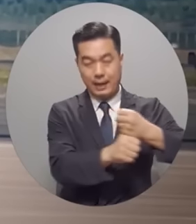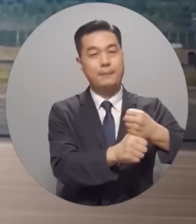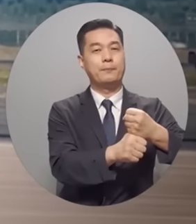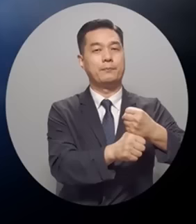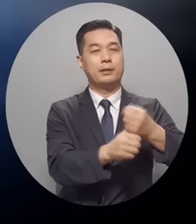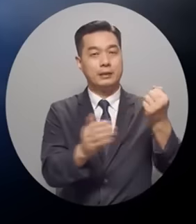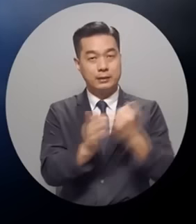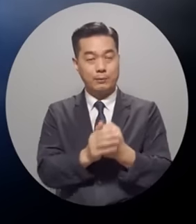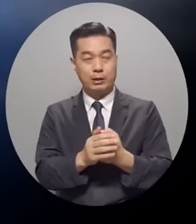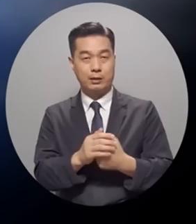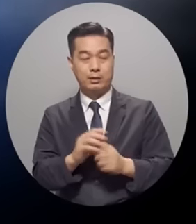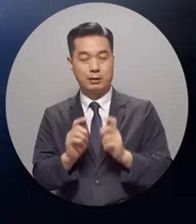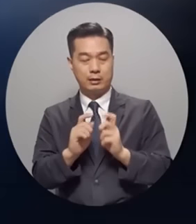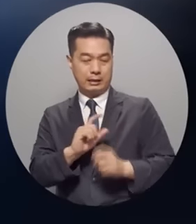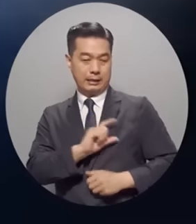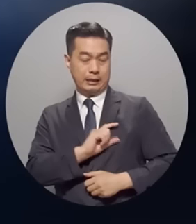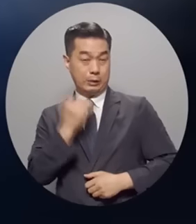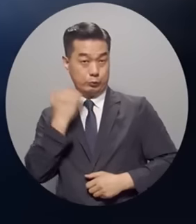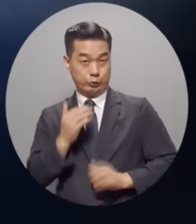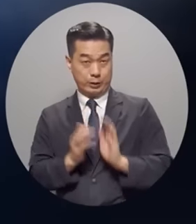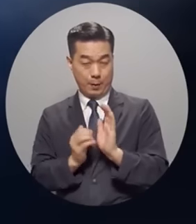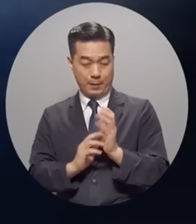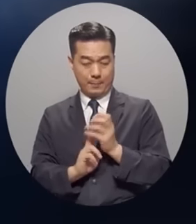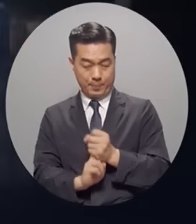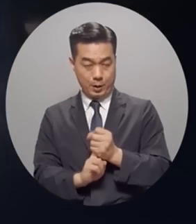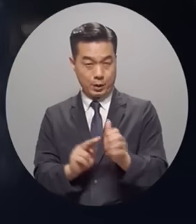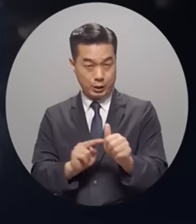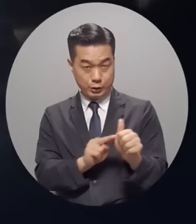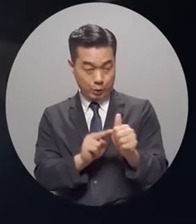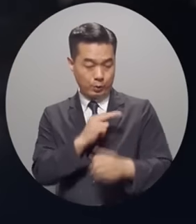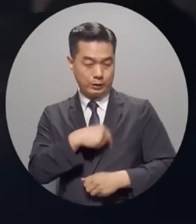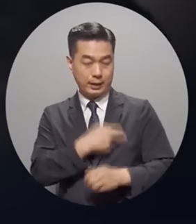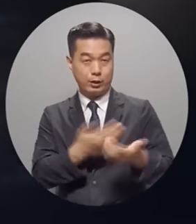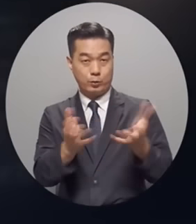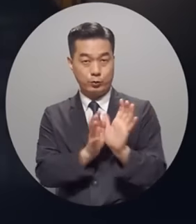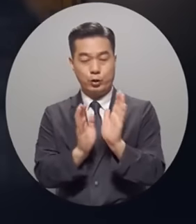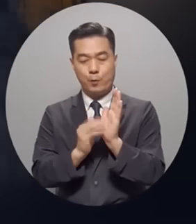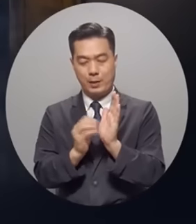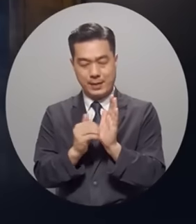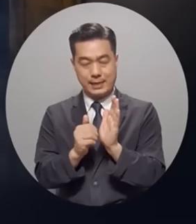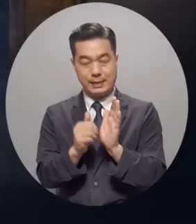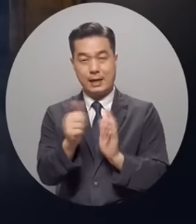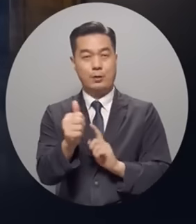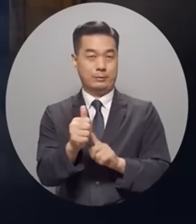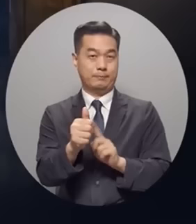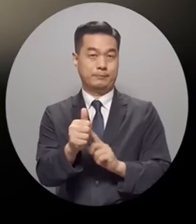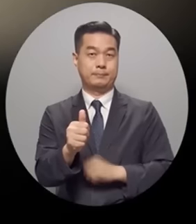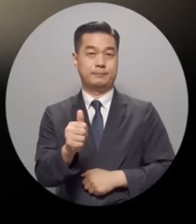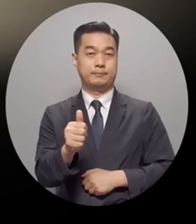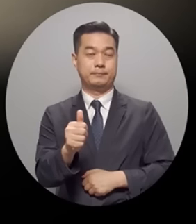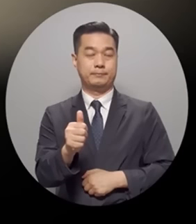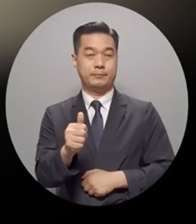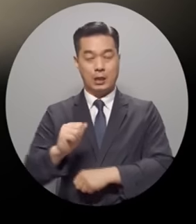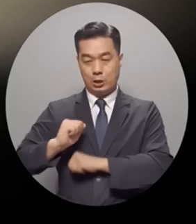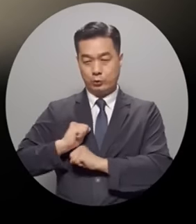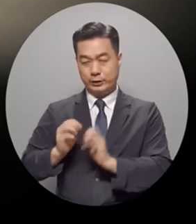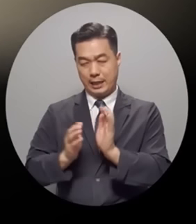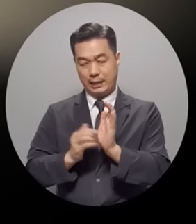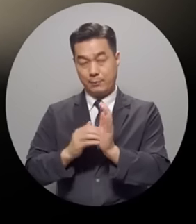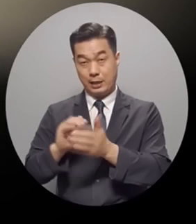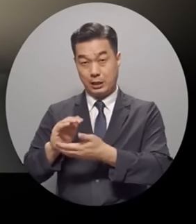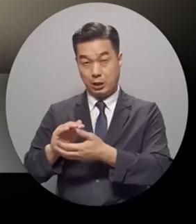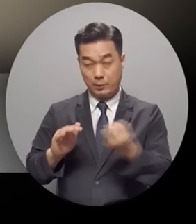그는 신분을 위장한 국군 정보사령부 소속 비밀 요원, 이른바 블랙 요원이었습니다. 군사 기밀을 넘기지